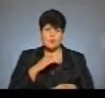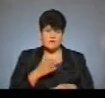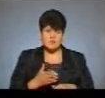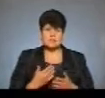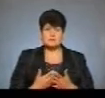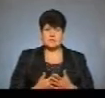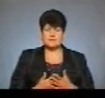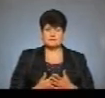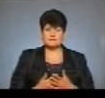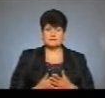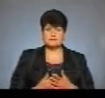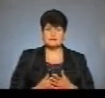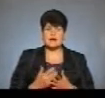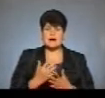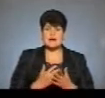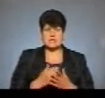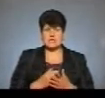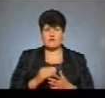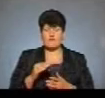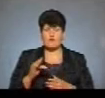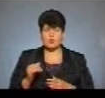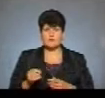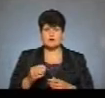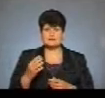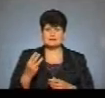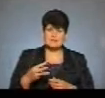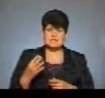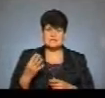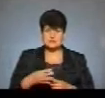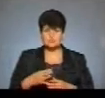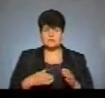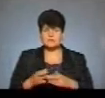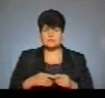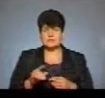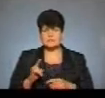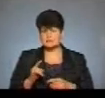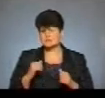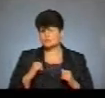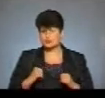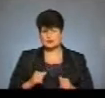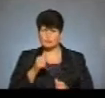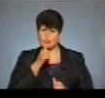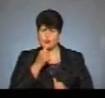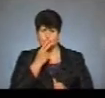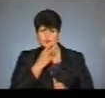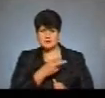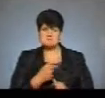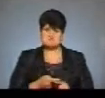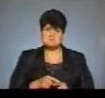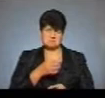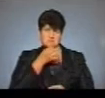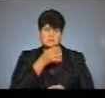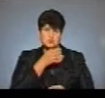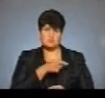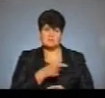там на таких кар'єрних форумах це 30-40 професій, де дитина спокійно приміряє і дивиться. Це мені до душі, це